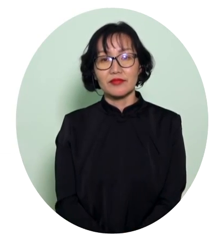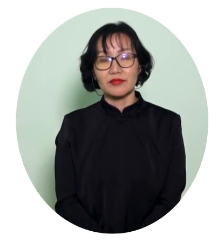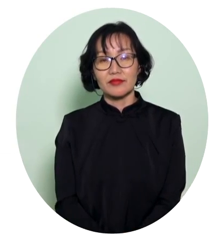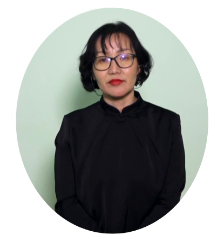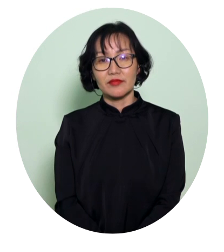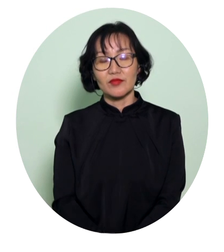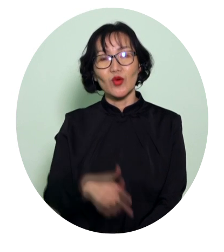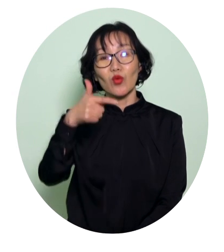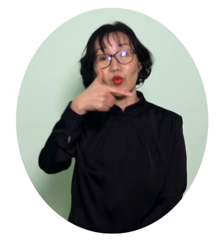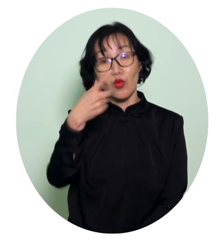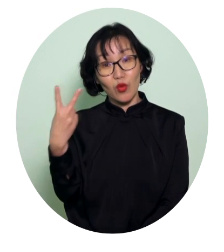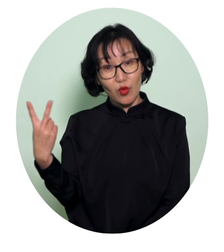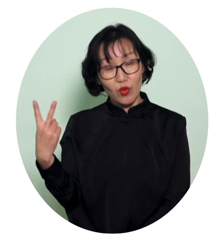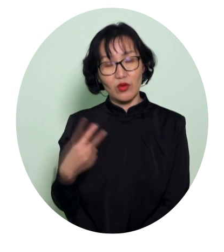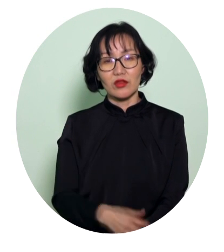2 дугаар